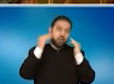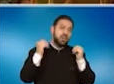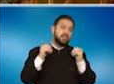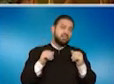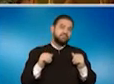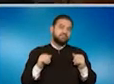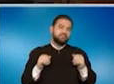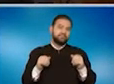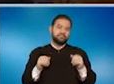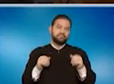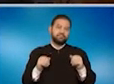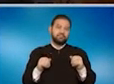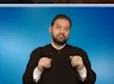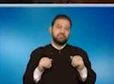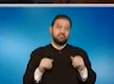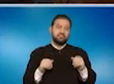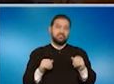oglindă,